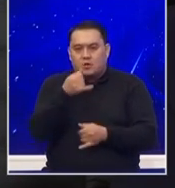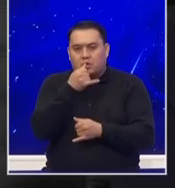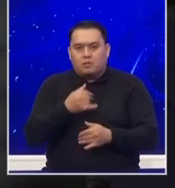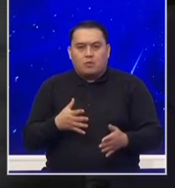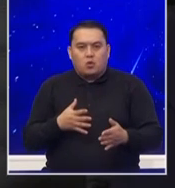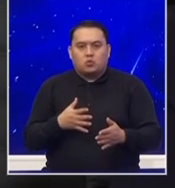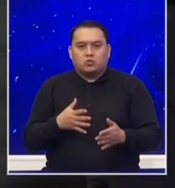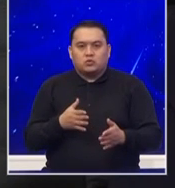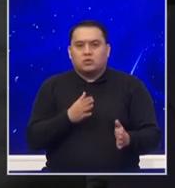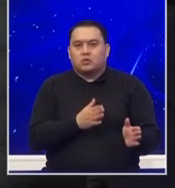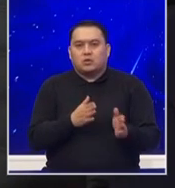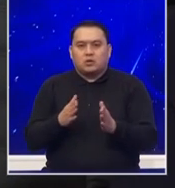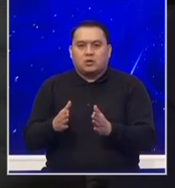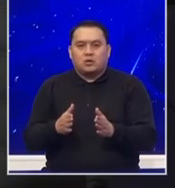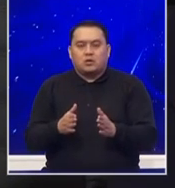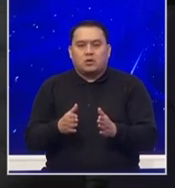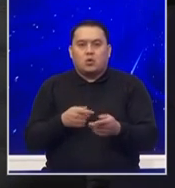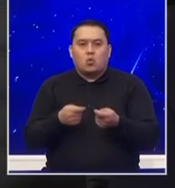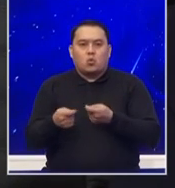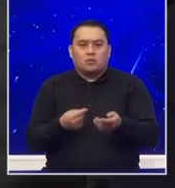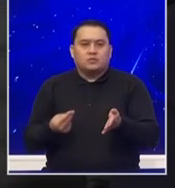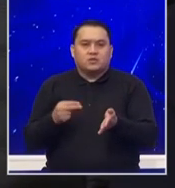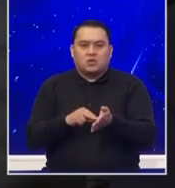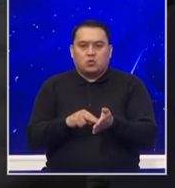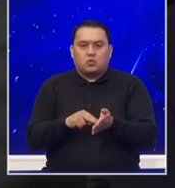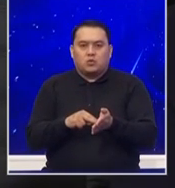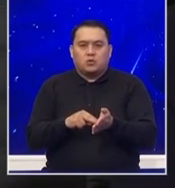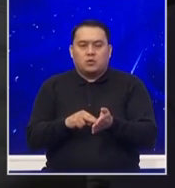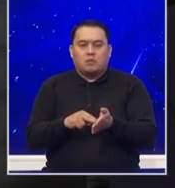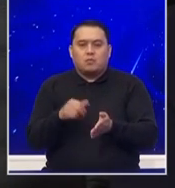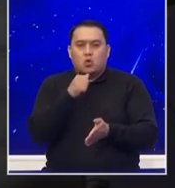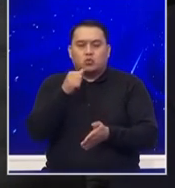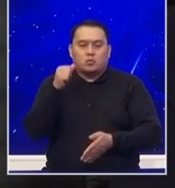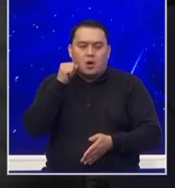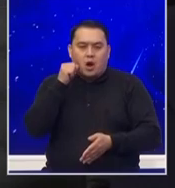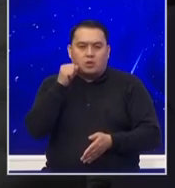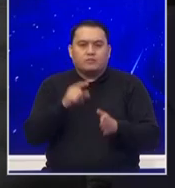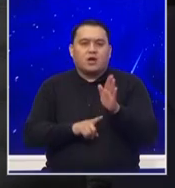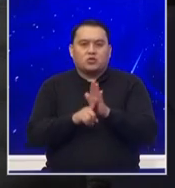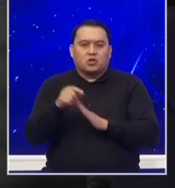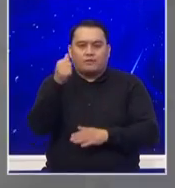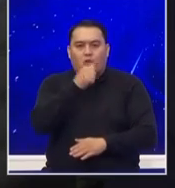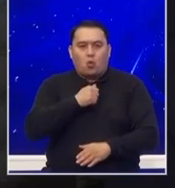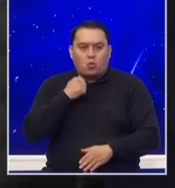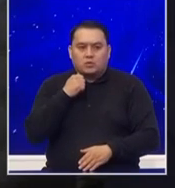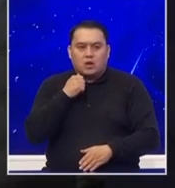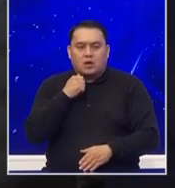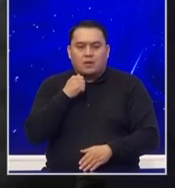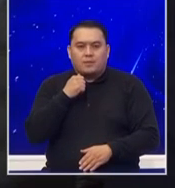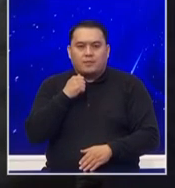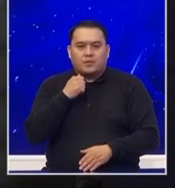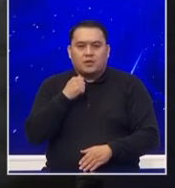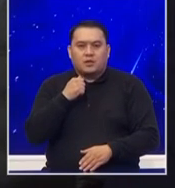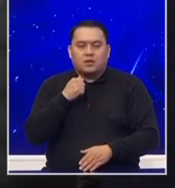состоянии держать на том уровне цены, как было в прошлом году или в начале этого года. Вот те